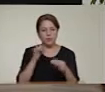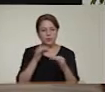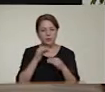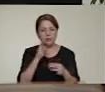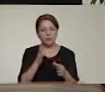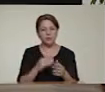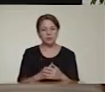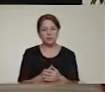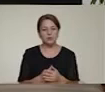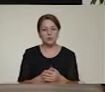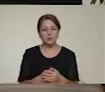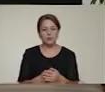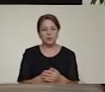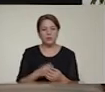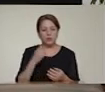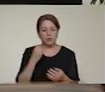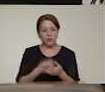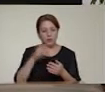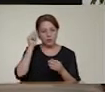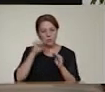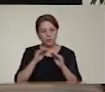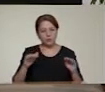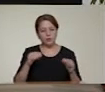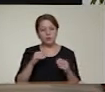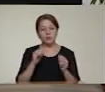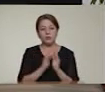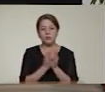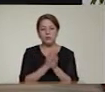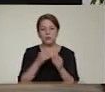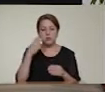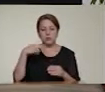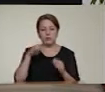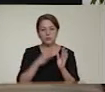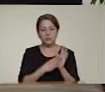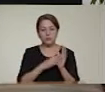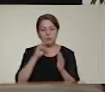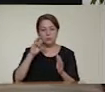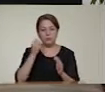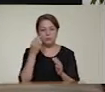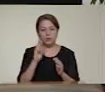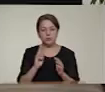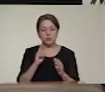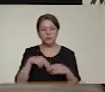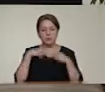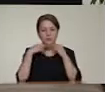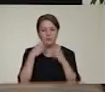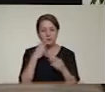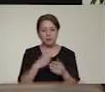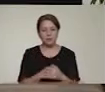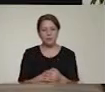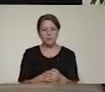ettiramiz. Qadrli o'quvchilar, darsligingizdagi 29-mashqqa e'tiboringizni